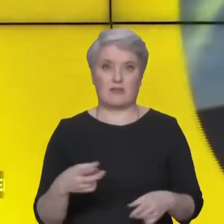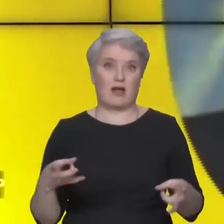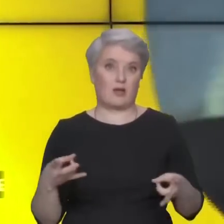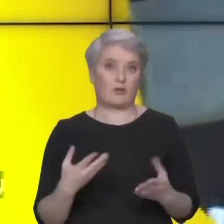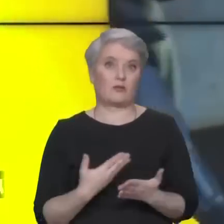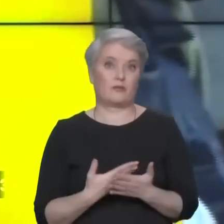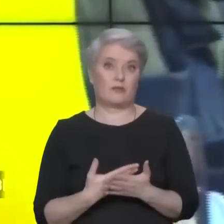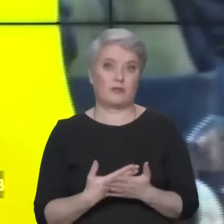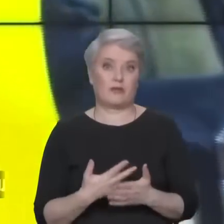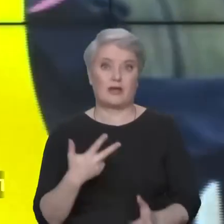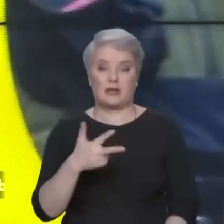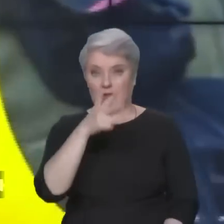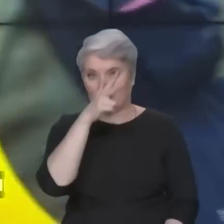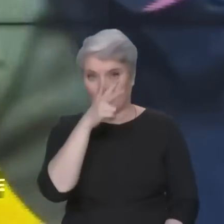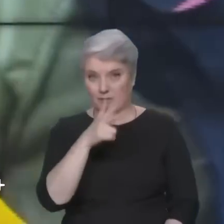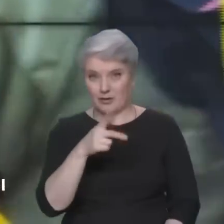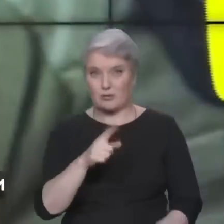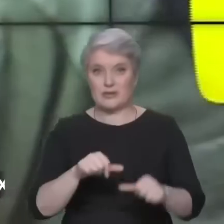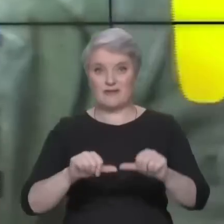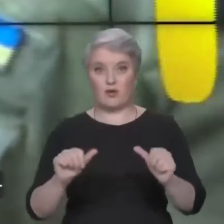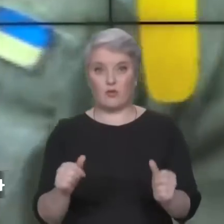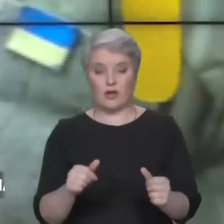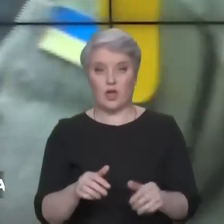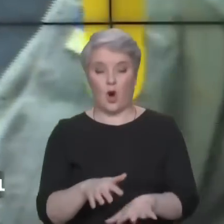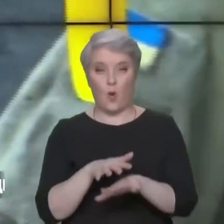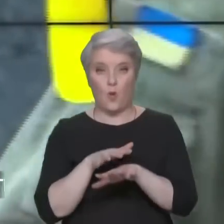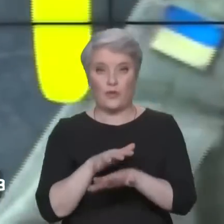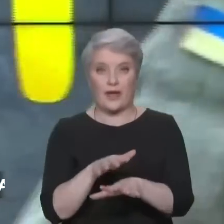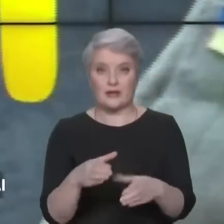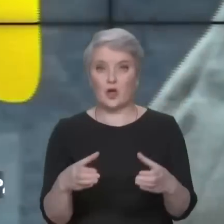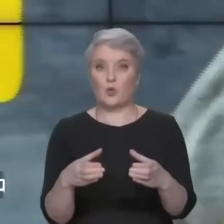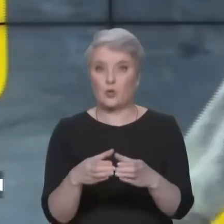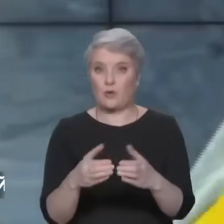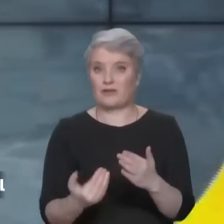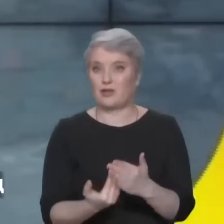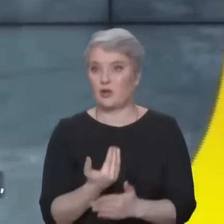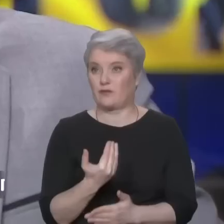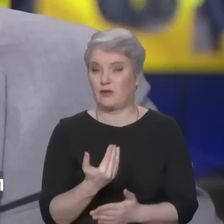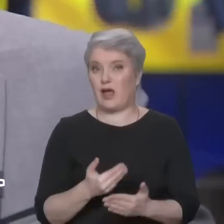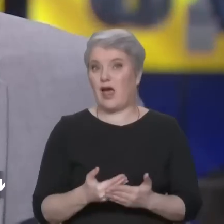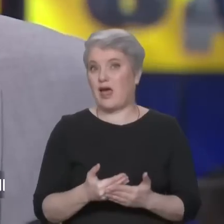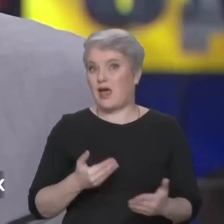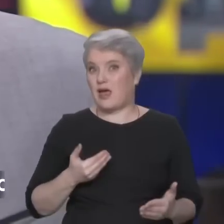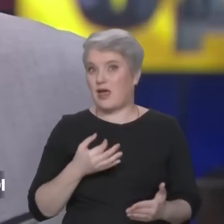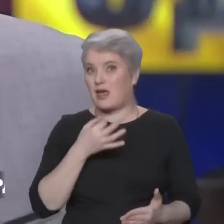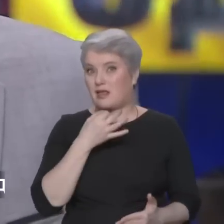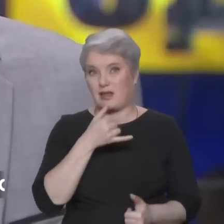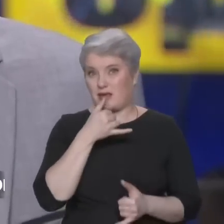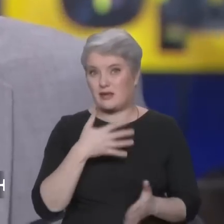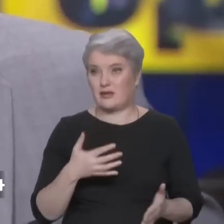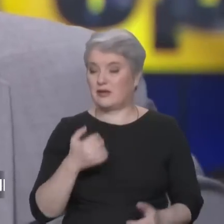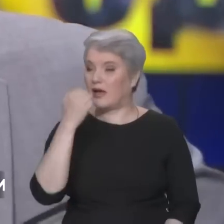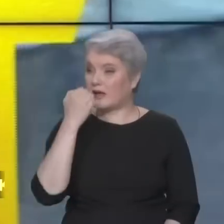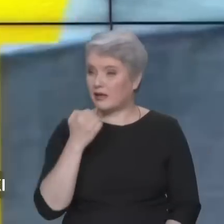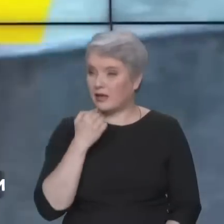приблизно десь до 3 місяців, щоб сформувати ударне угруповання нове. Не раніше. Дякую вам за те, що